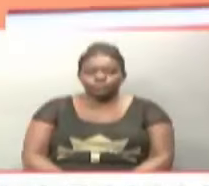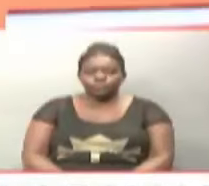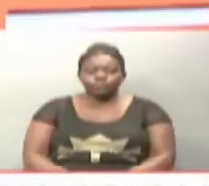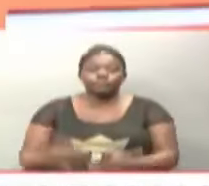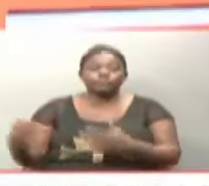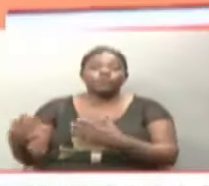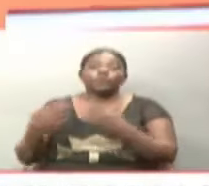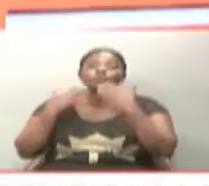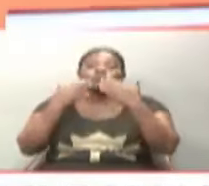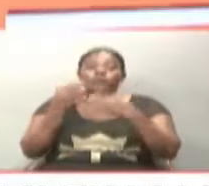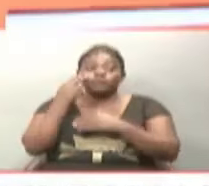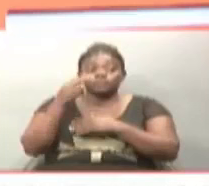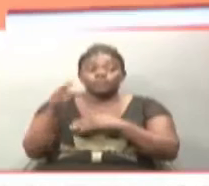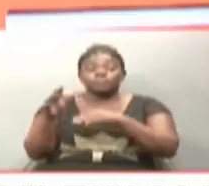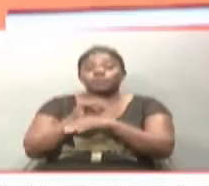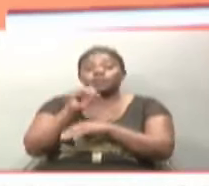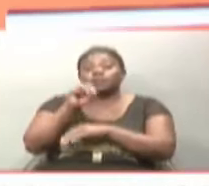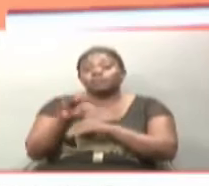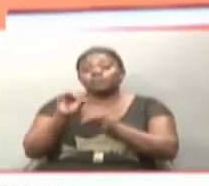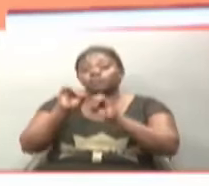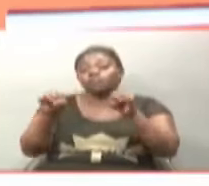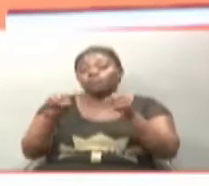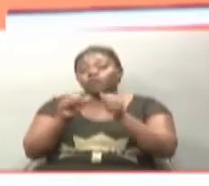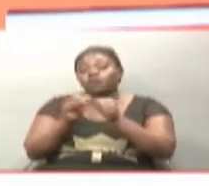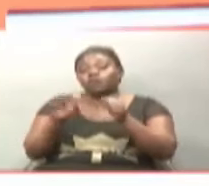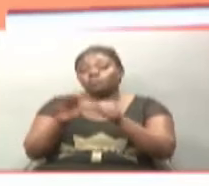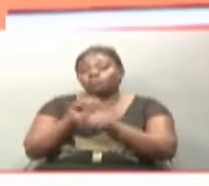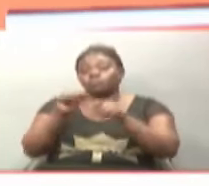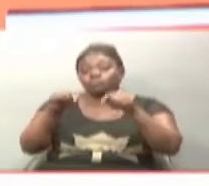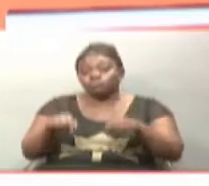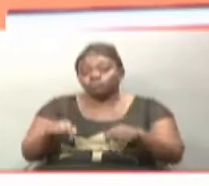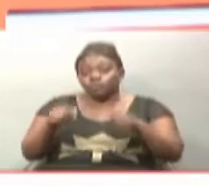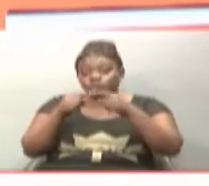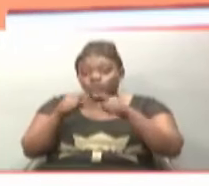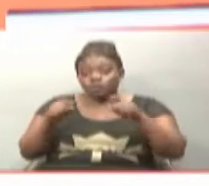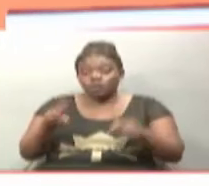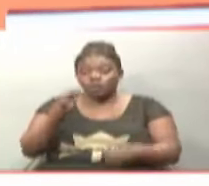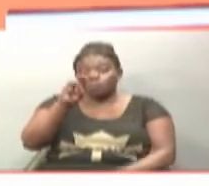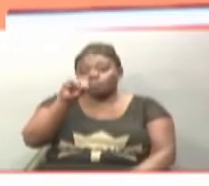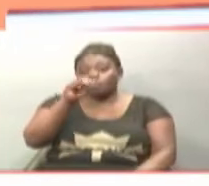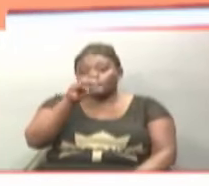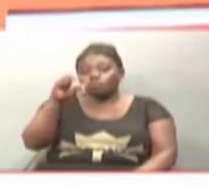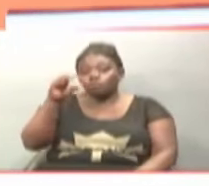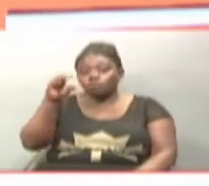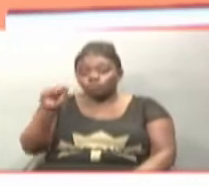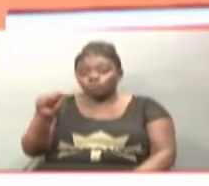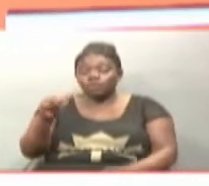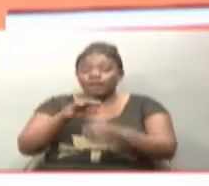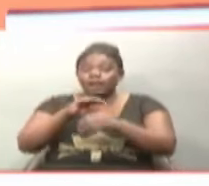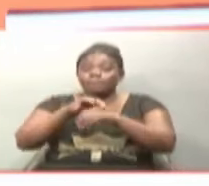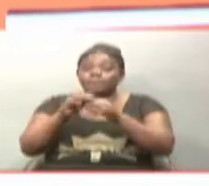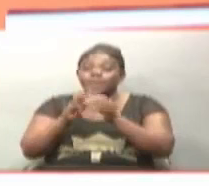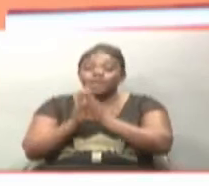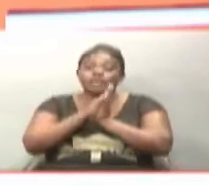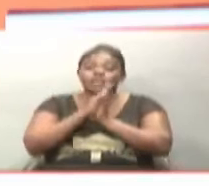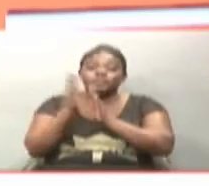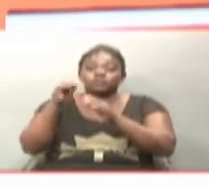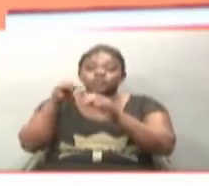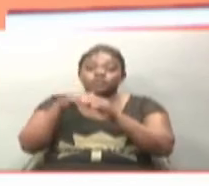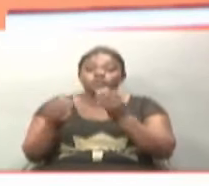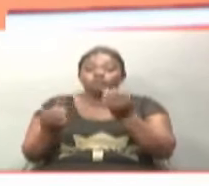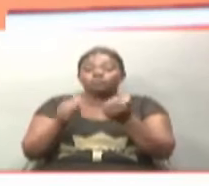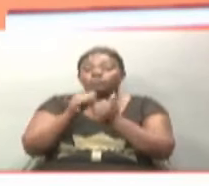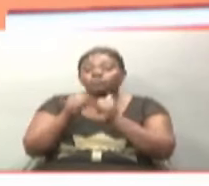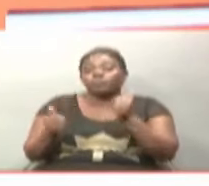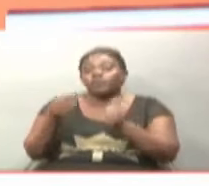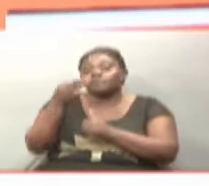Nyongula kwewa za kwa Wakede TV, AGATALIIKO NFUUFU mujivu wa galero, tukata nisene Morocco. Koze likodi mpaka za FIFA